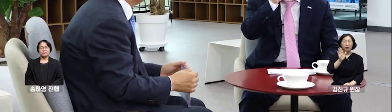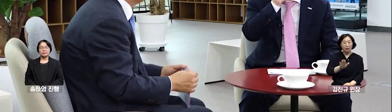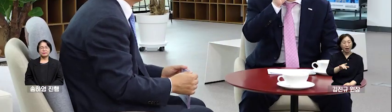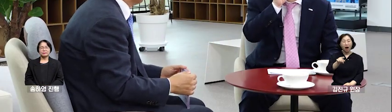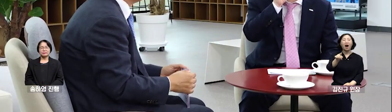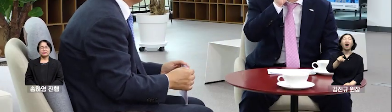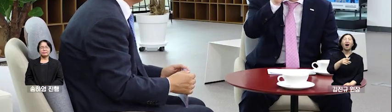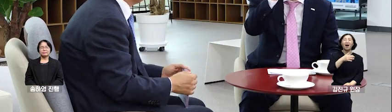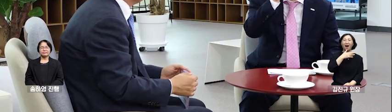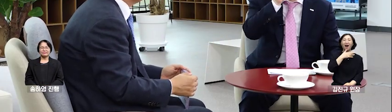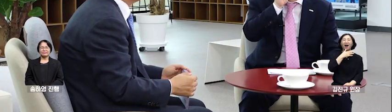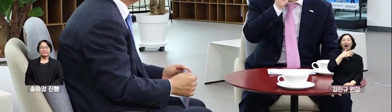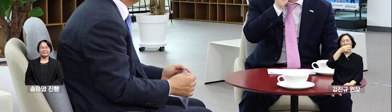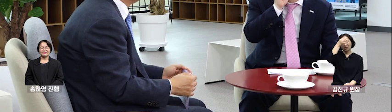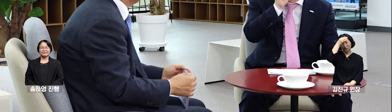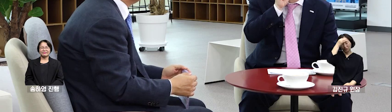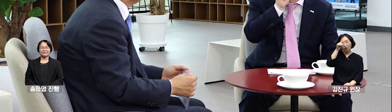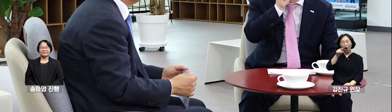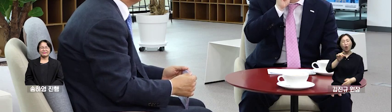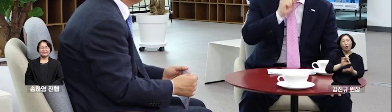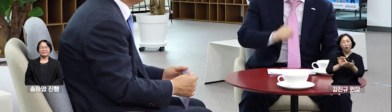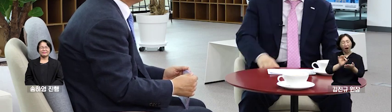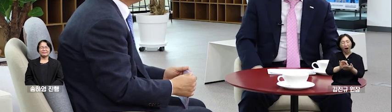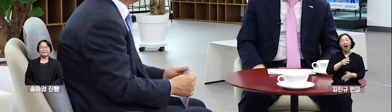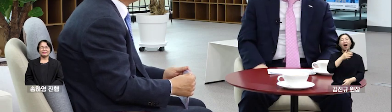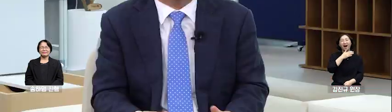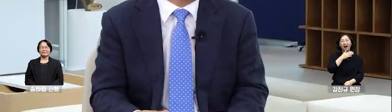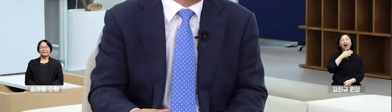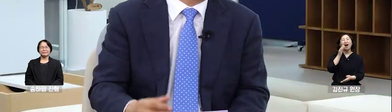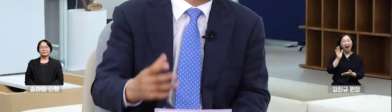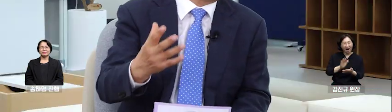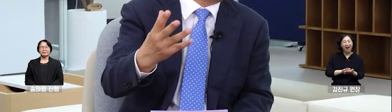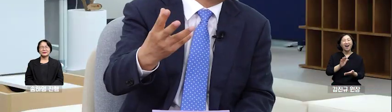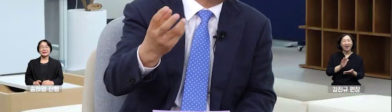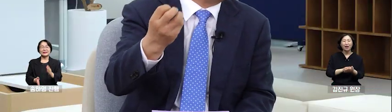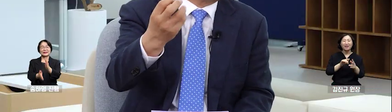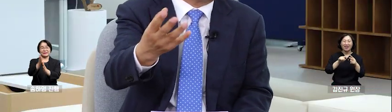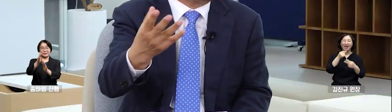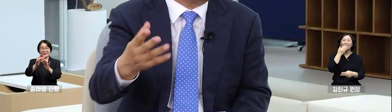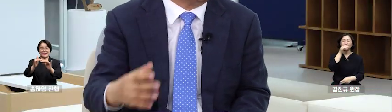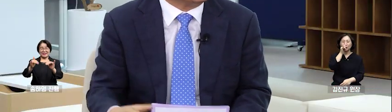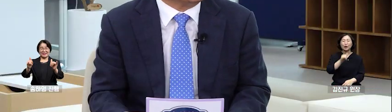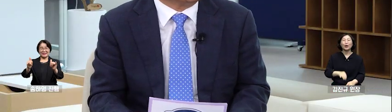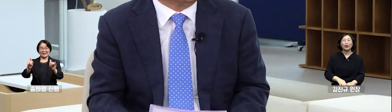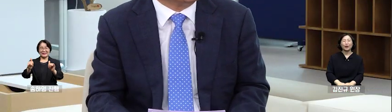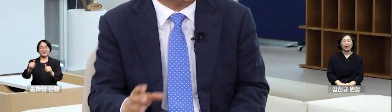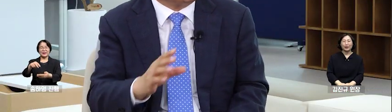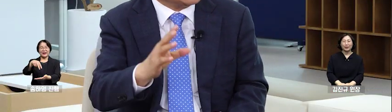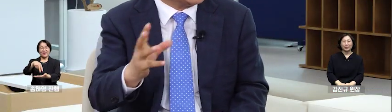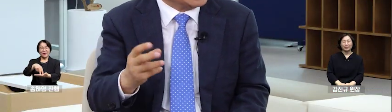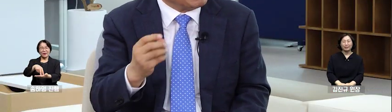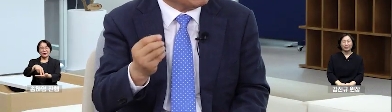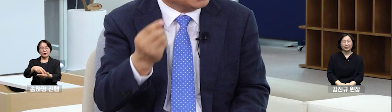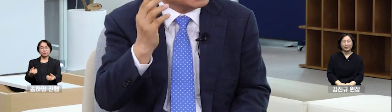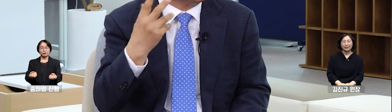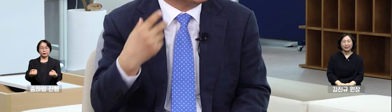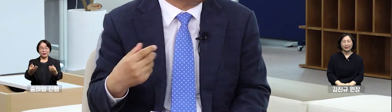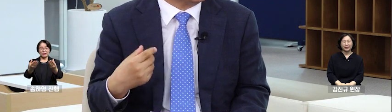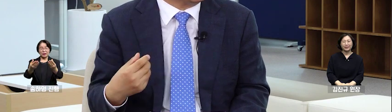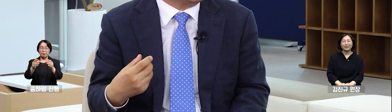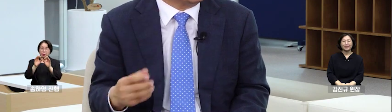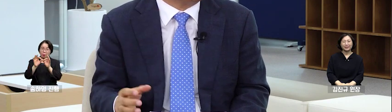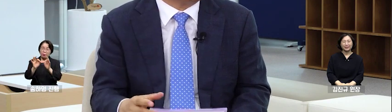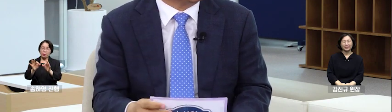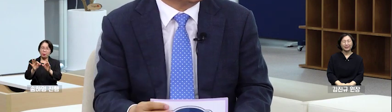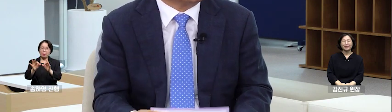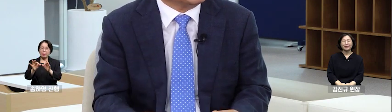저런 거 였어 이렇게 자주 똑같네 그럴 수도 있는 거죠 아 일반 시민들도 이제 그 축제기간에 보면 그런 걸